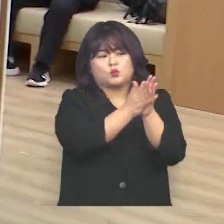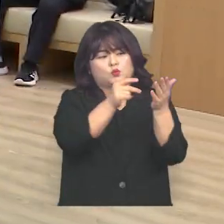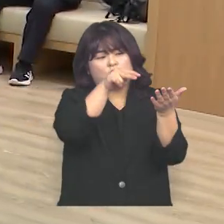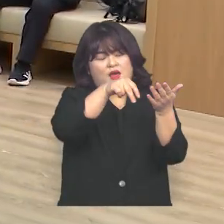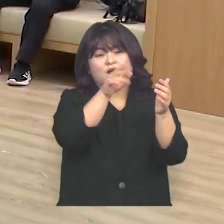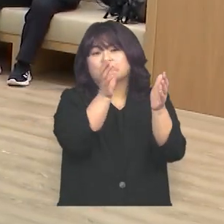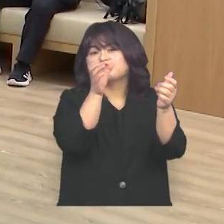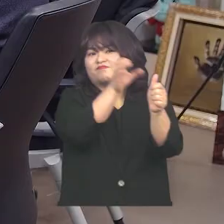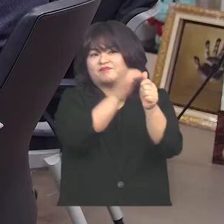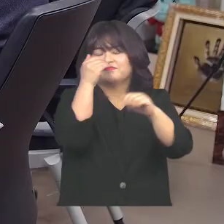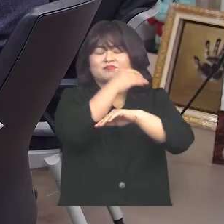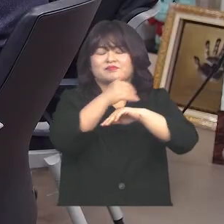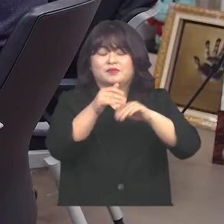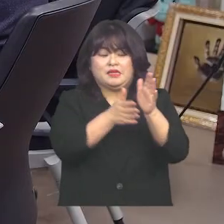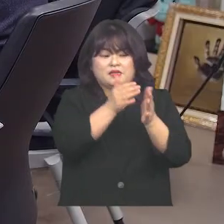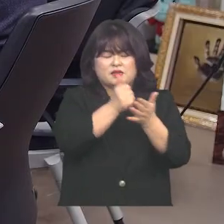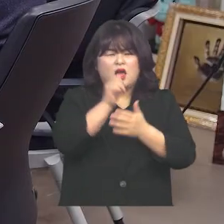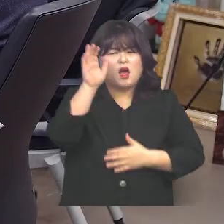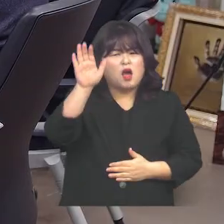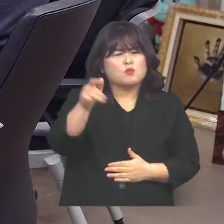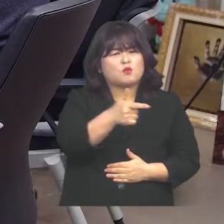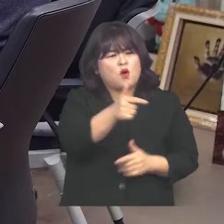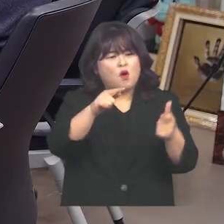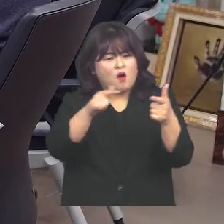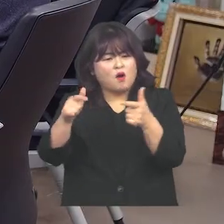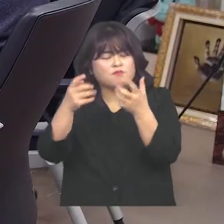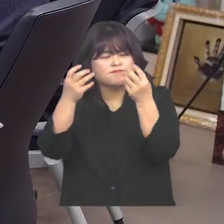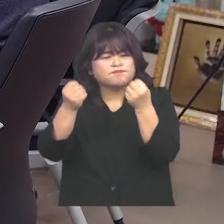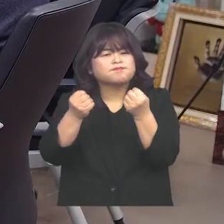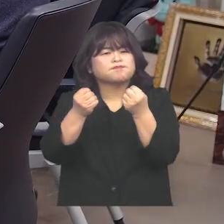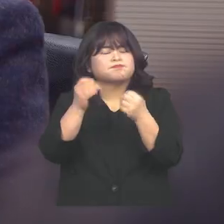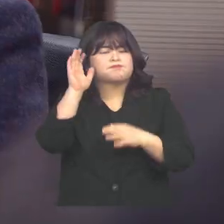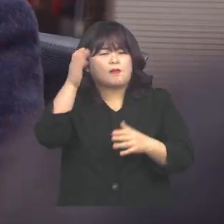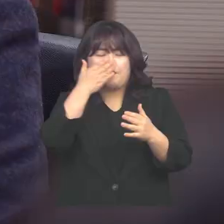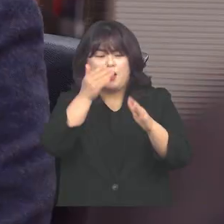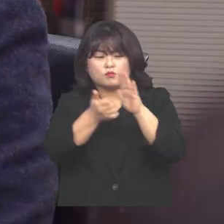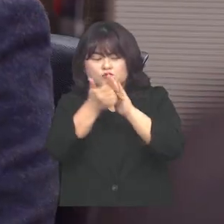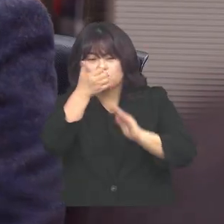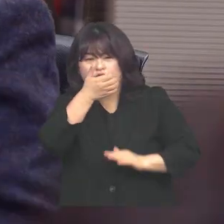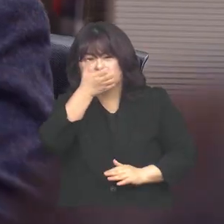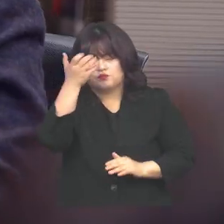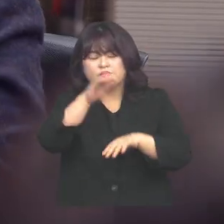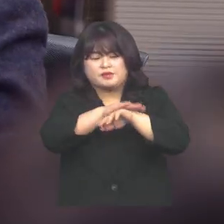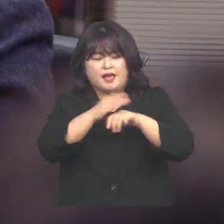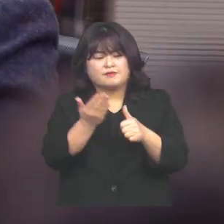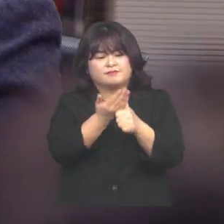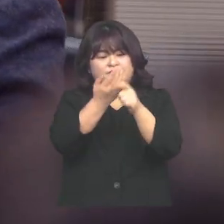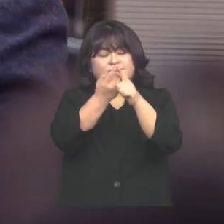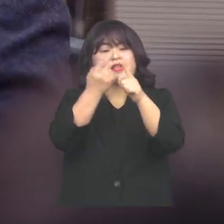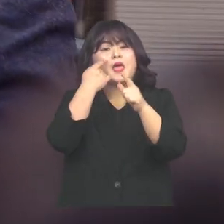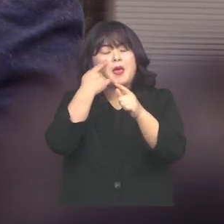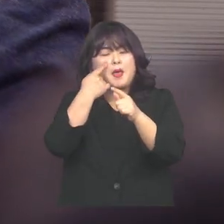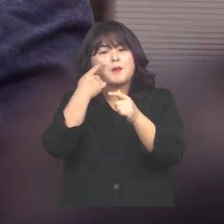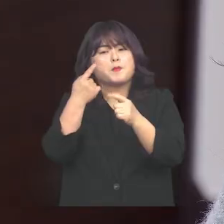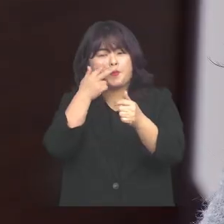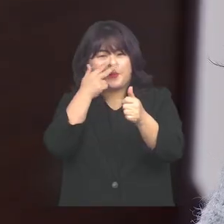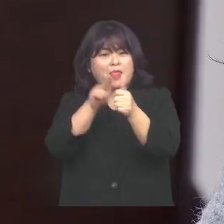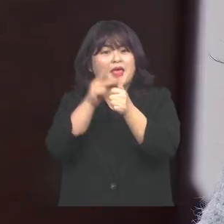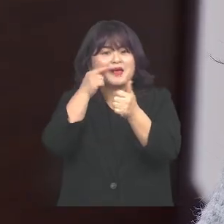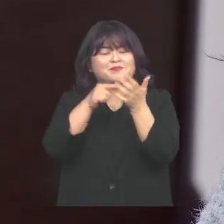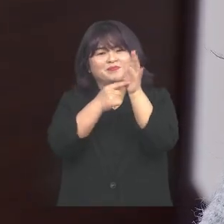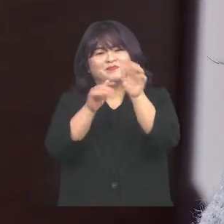예정입니다. 이상일 시장은 여러분의 앞날은 무궁무진하다며 꿈을 잘 다듬고 과감히 도전하라고